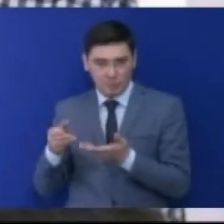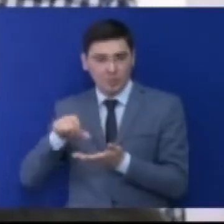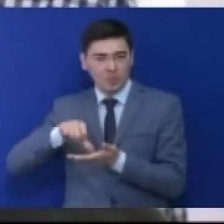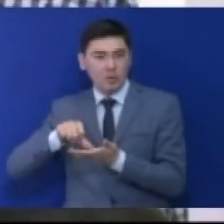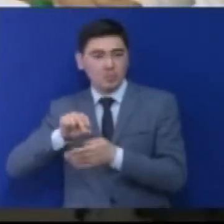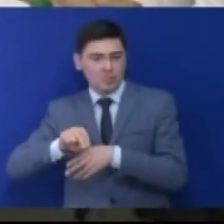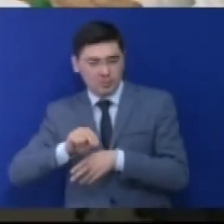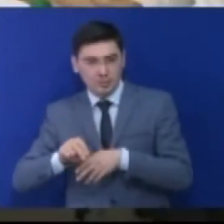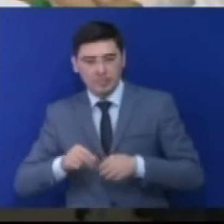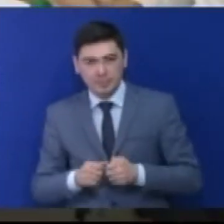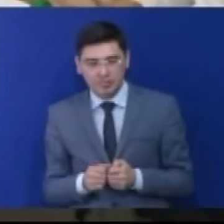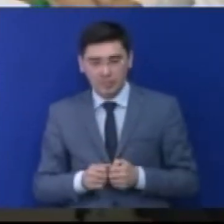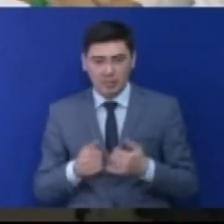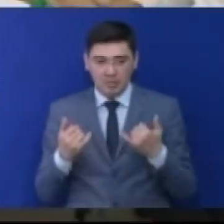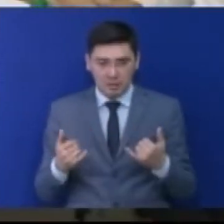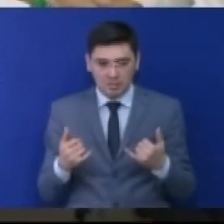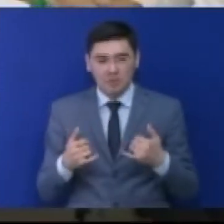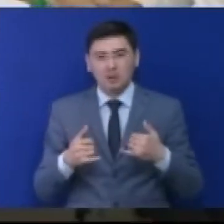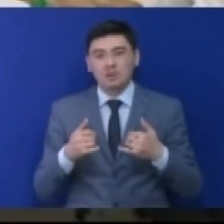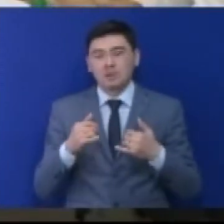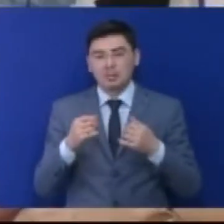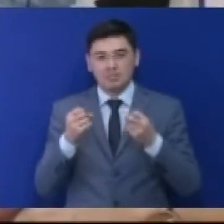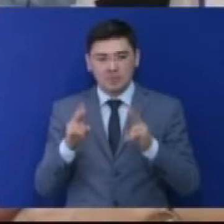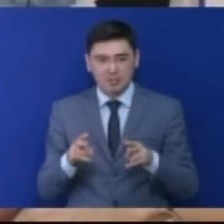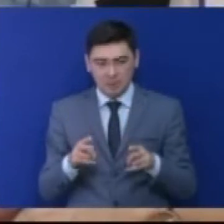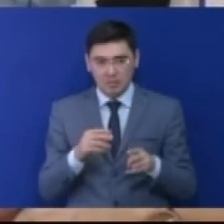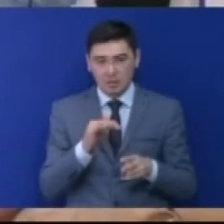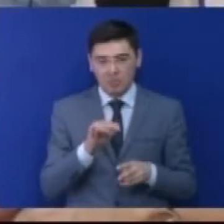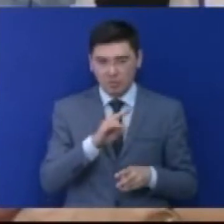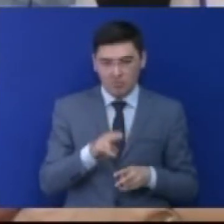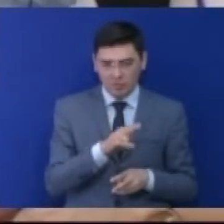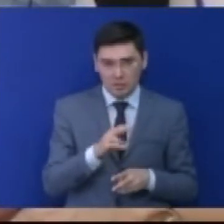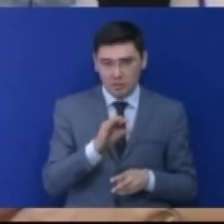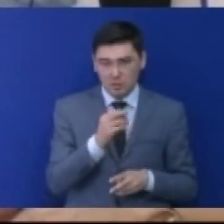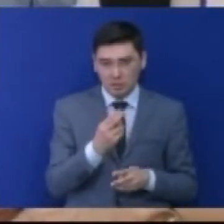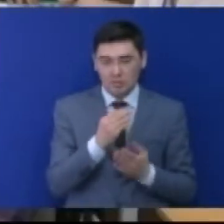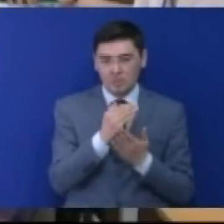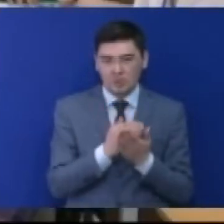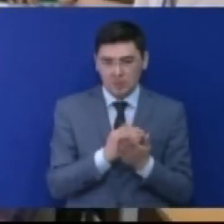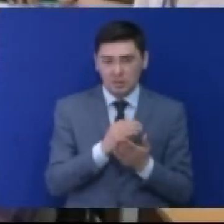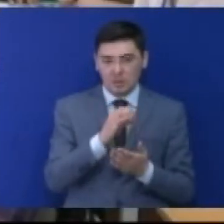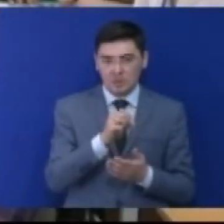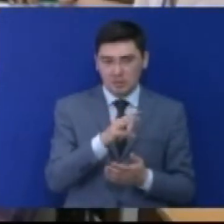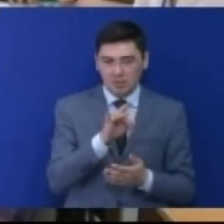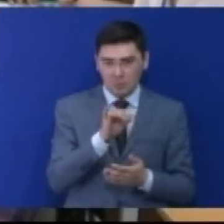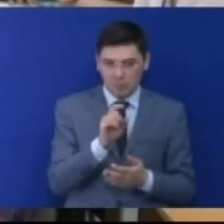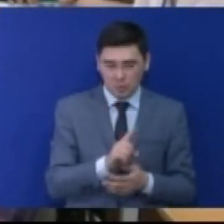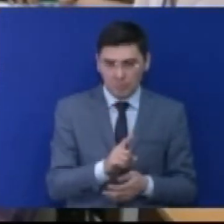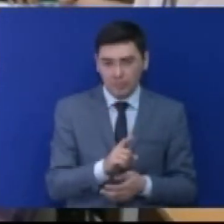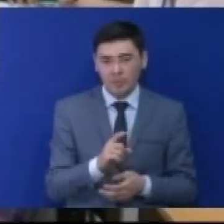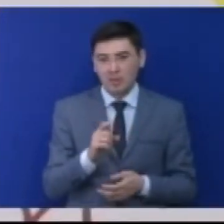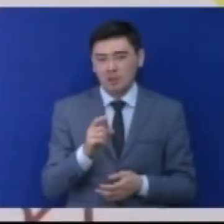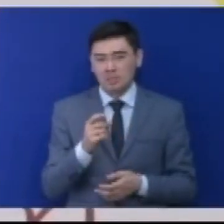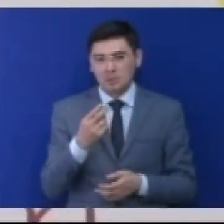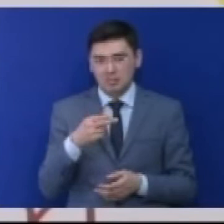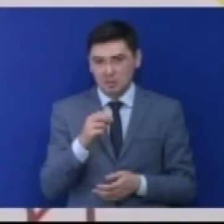равные. Создание в Казахстане инклюзивного общества» при поддержке Фонда социальных проектов «Самрук-Казына-Траст», Фонда «Дара» и